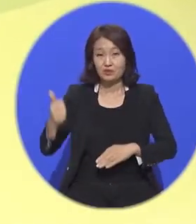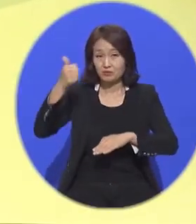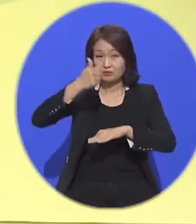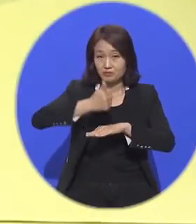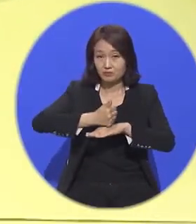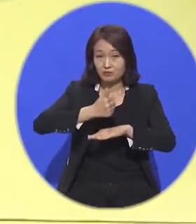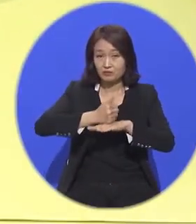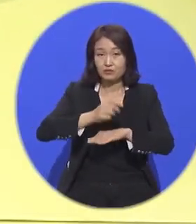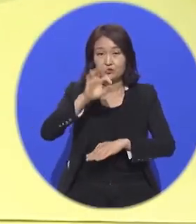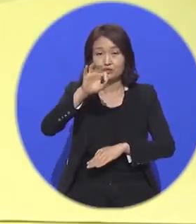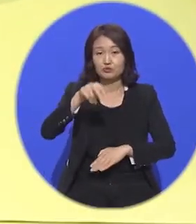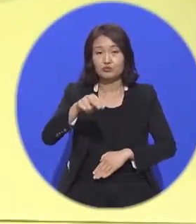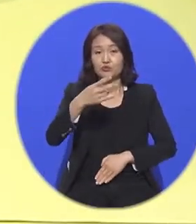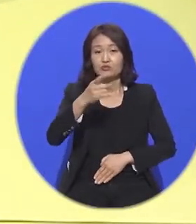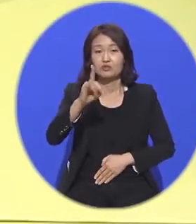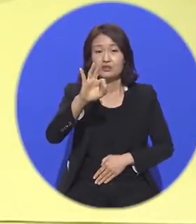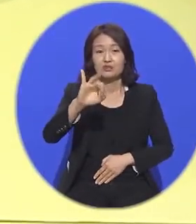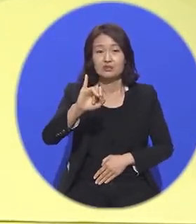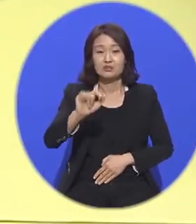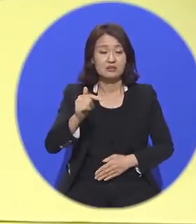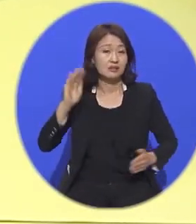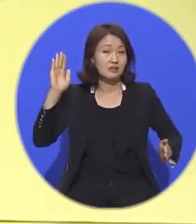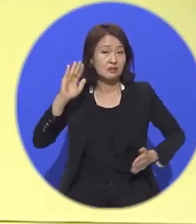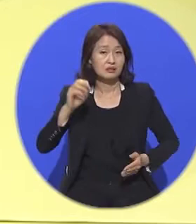결과는 유대인 학생이 합격했어요.